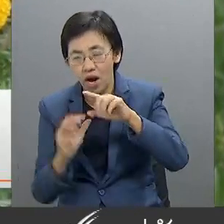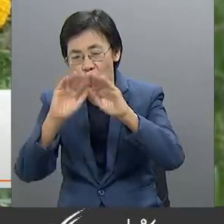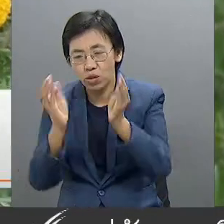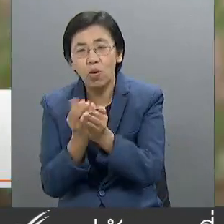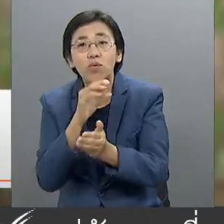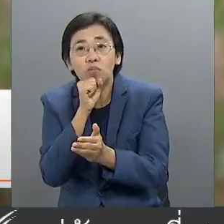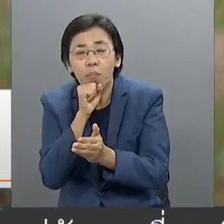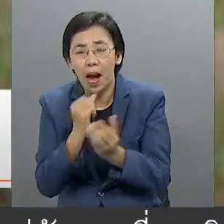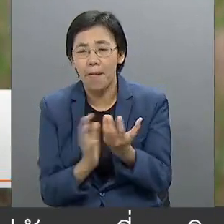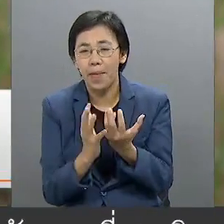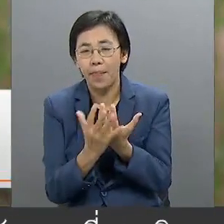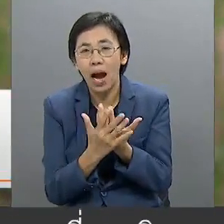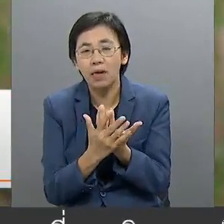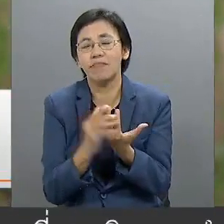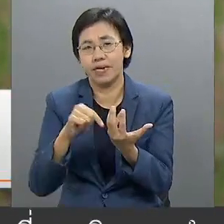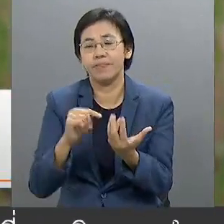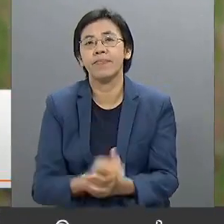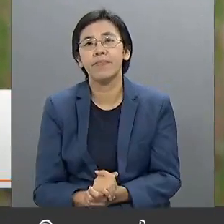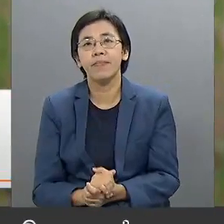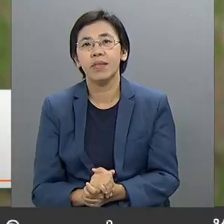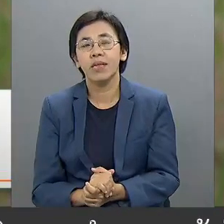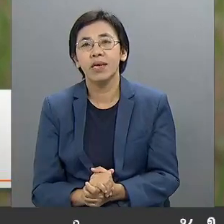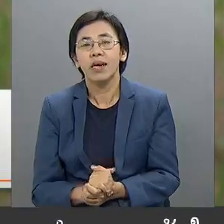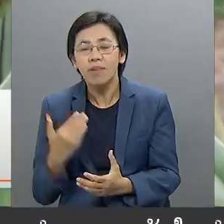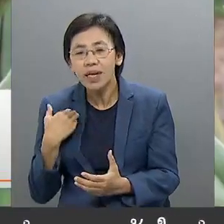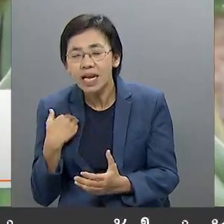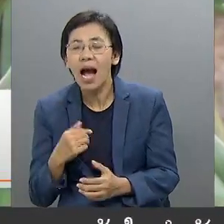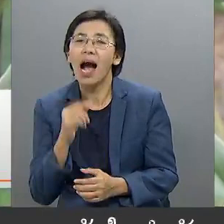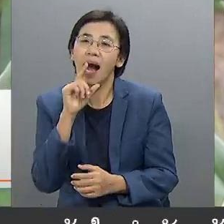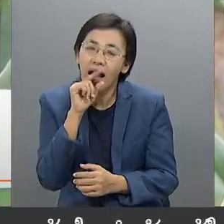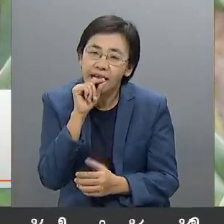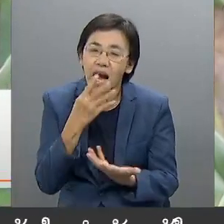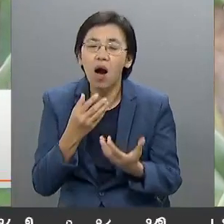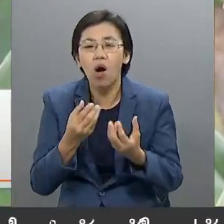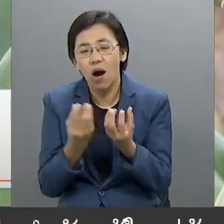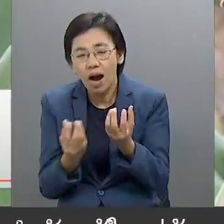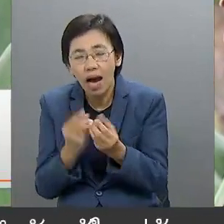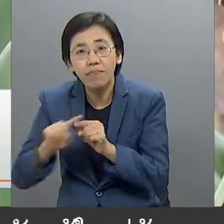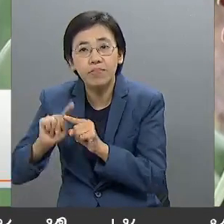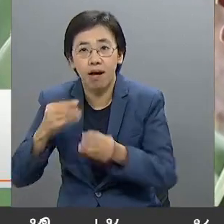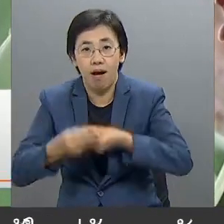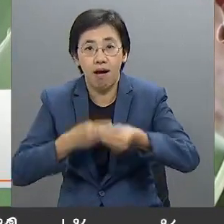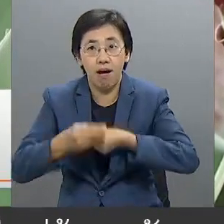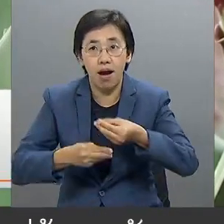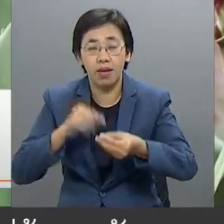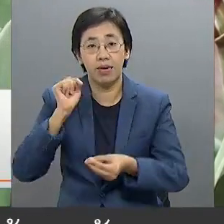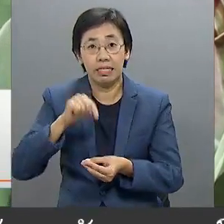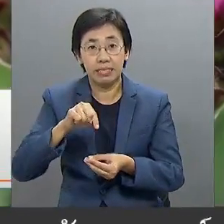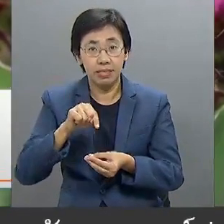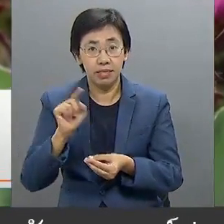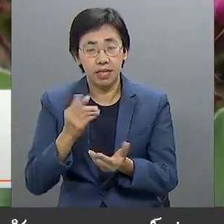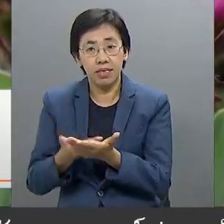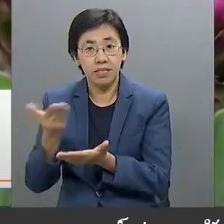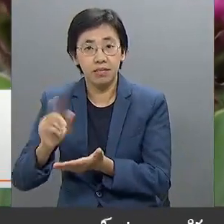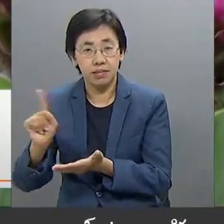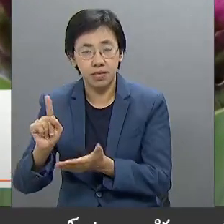แล้วก็โรงเรือเลี้ยงไก่ไข่ขึ้นค่ะโดยคุณชวนากรนะคะเริ่มต้นไร่นี้เนี่ยขึ้นมาจากการซื้อสายพันธุ์มาจากจังหวัดเชียง